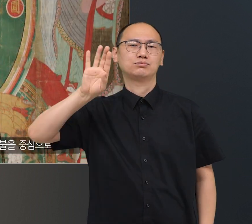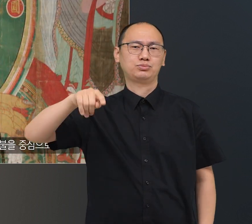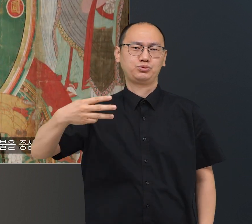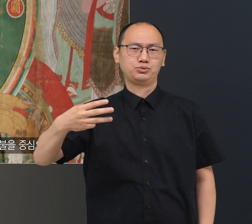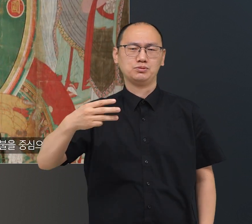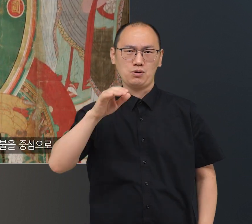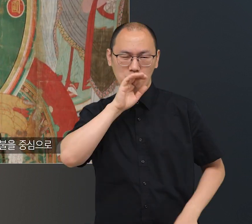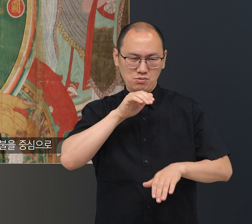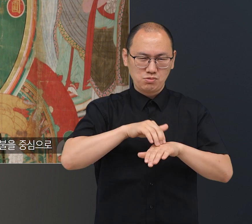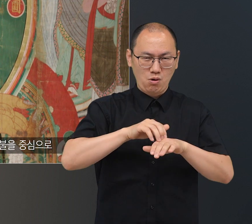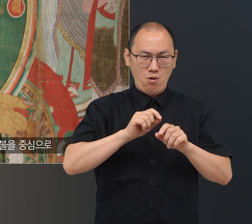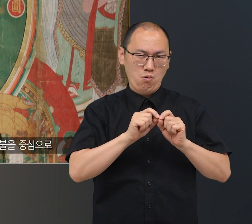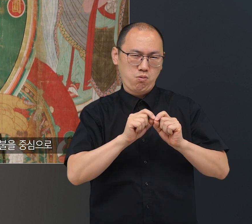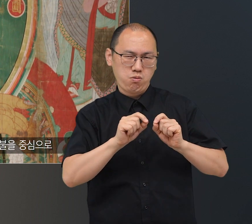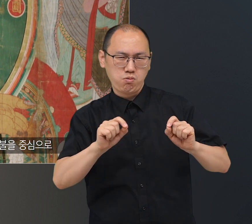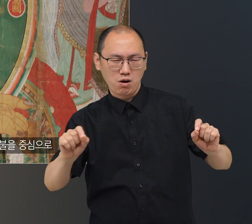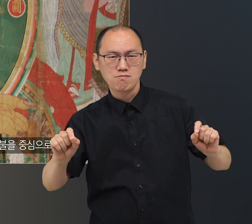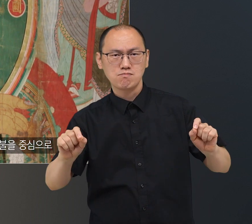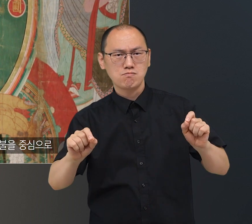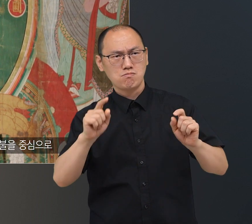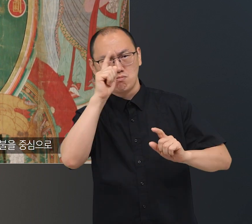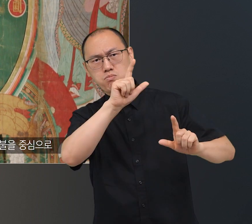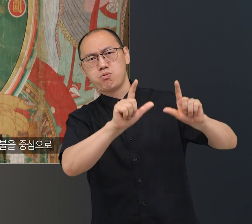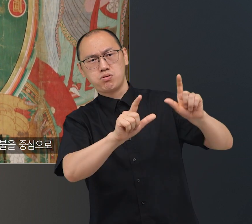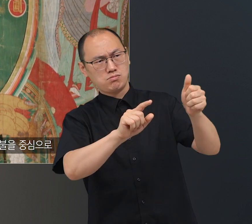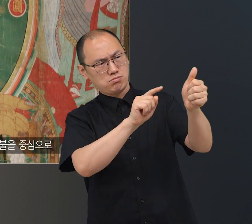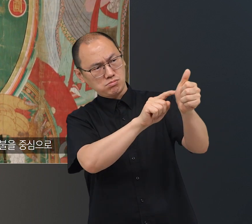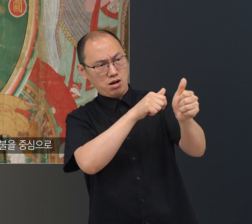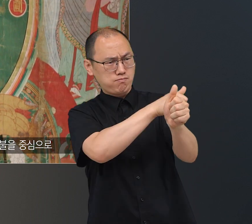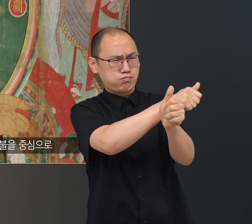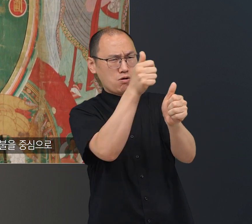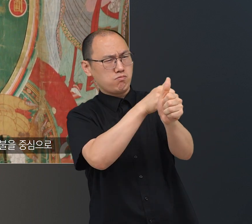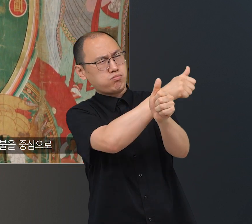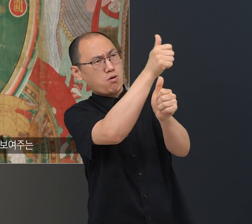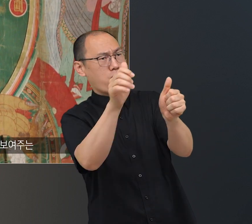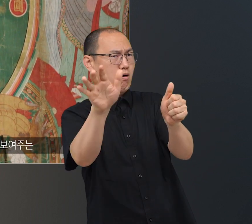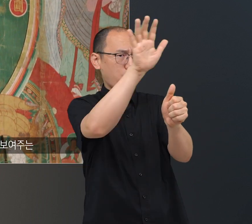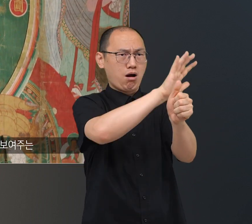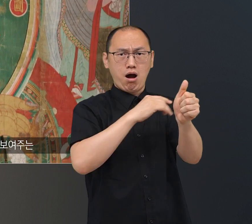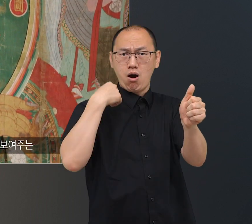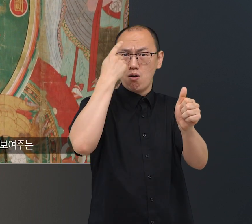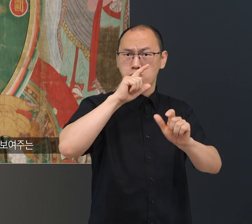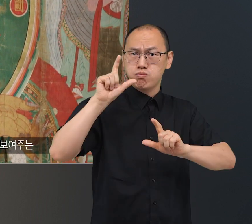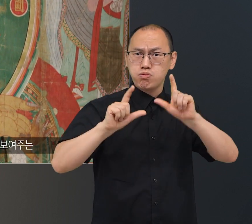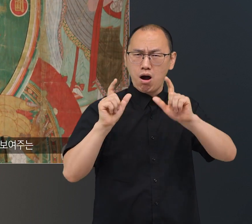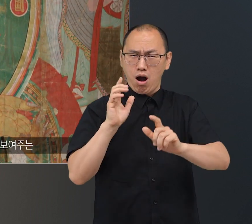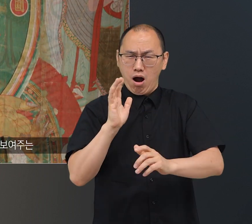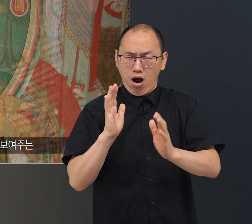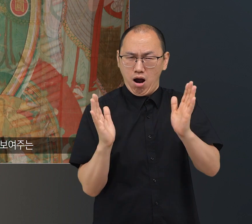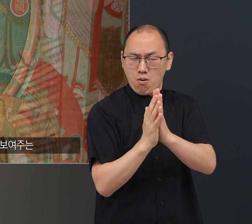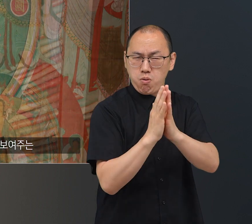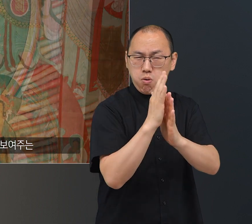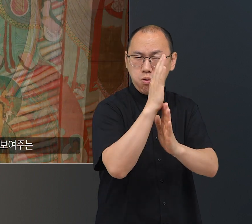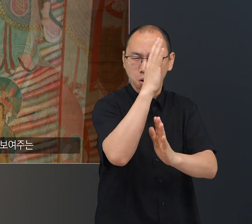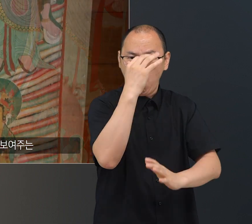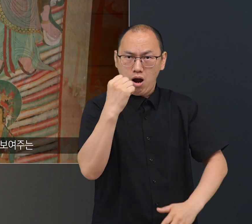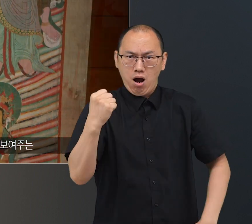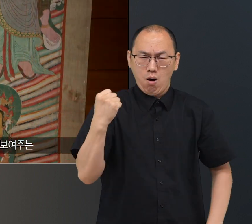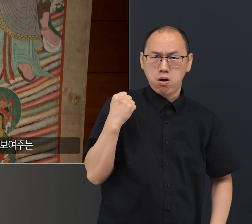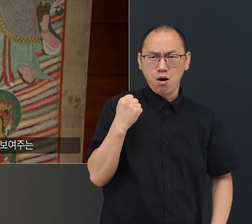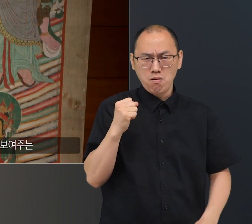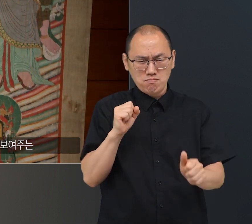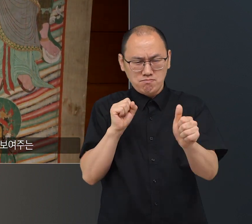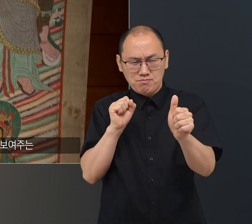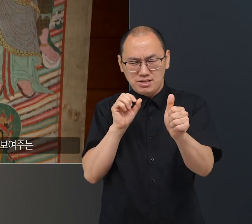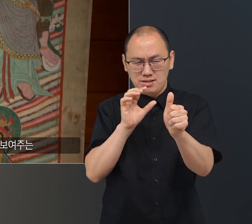수행으로 공덕을 쌓아 부처가 된 보신불인 노사나불을 중심으로 그 주위로 화려하게 장엄된 부처의